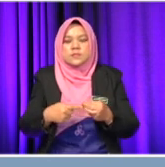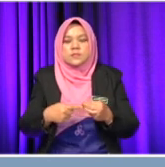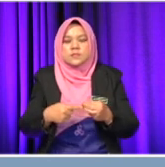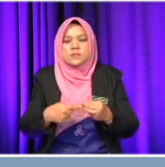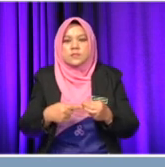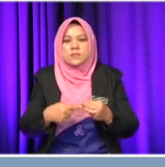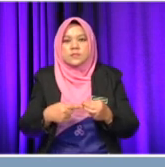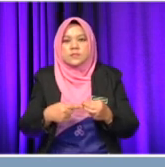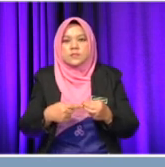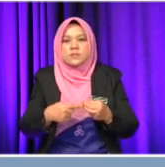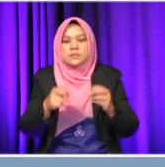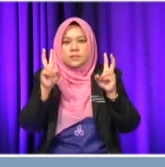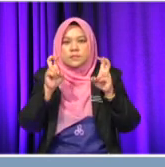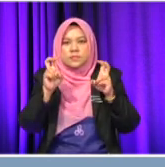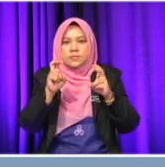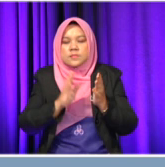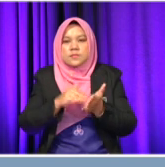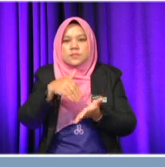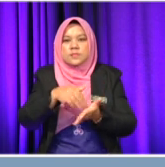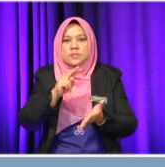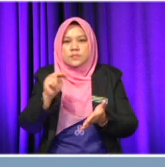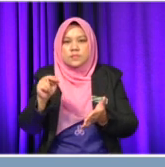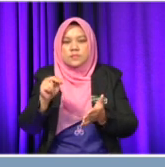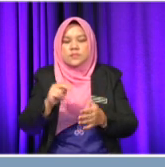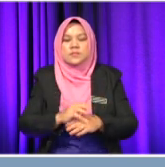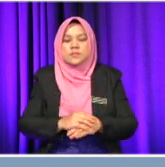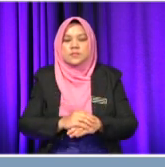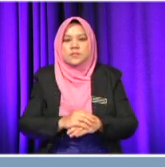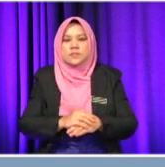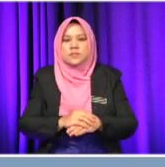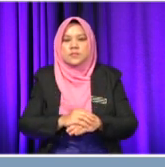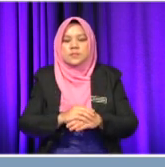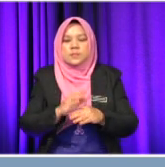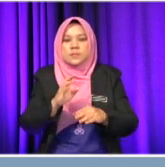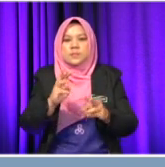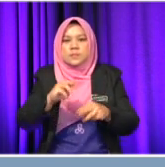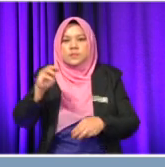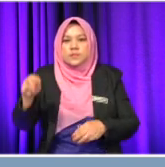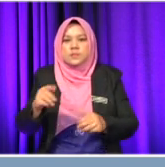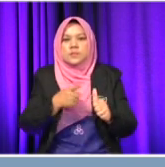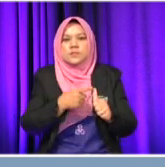fase pembunuhan produk Melati muda yang pertama yaitu analisis keperluan